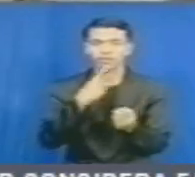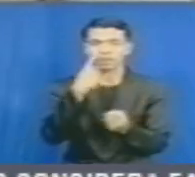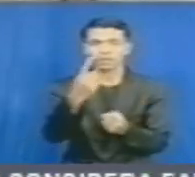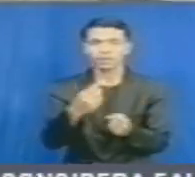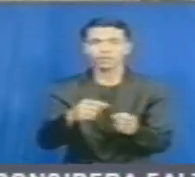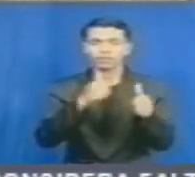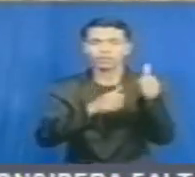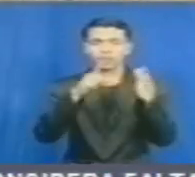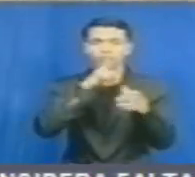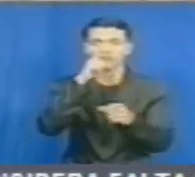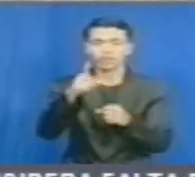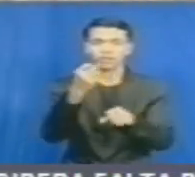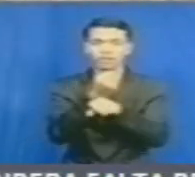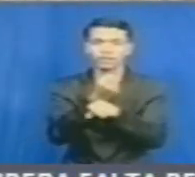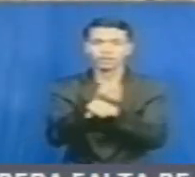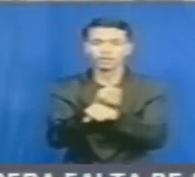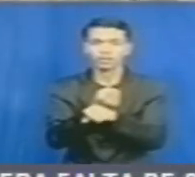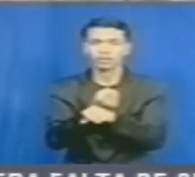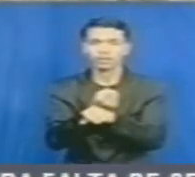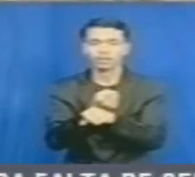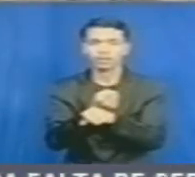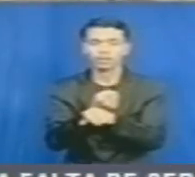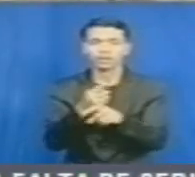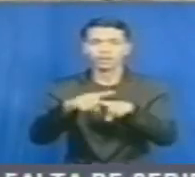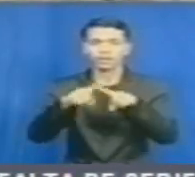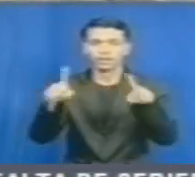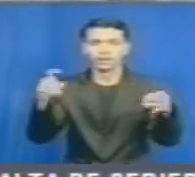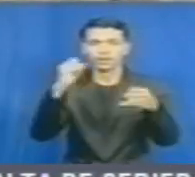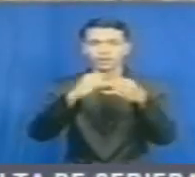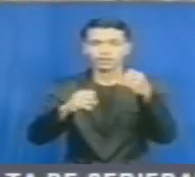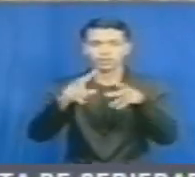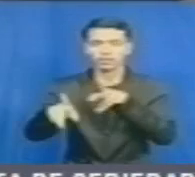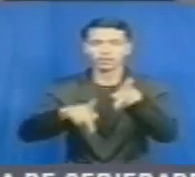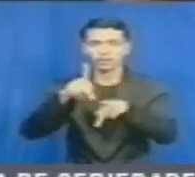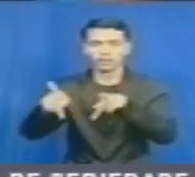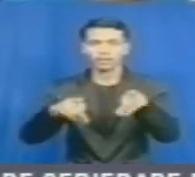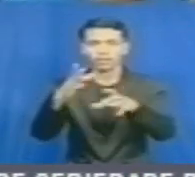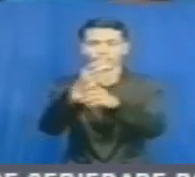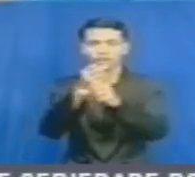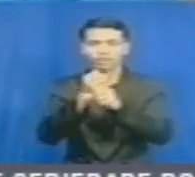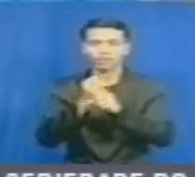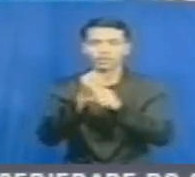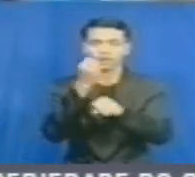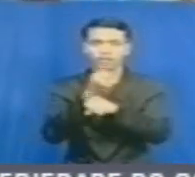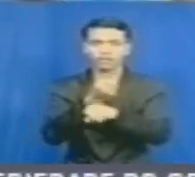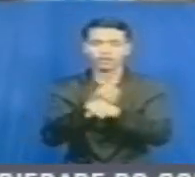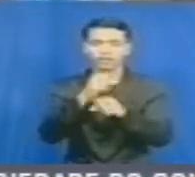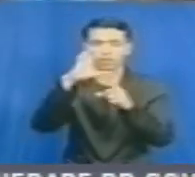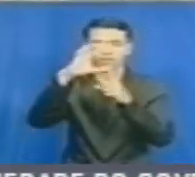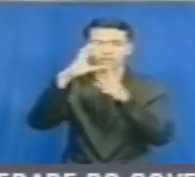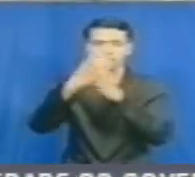ya bobe lau kumidati ku serba di dia. Maybe ikus mai ema diskonsi foti lakon tia fatuk lulik ni bekos dia